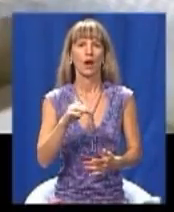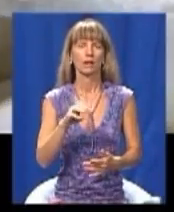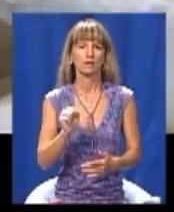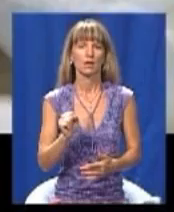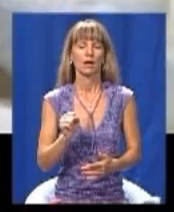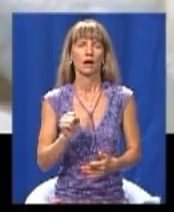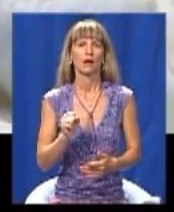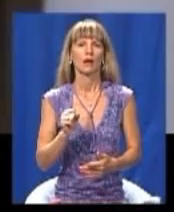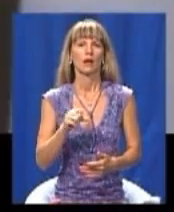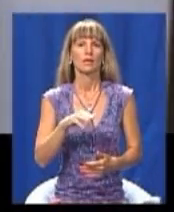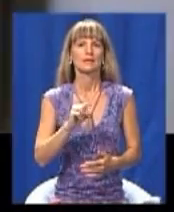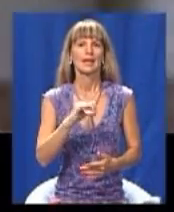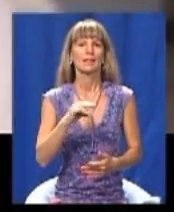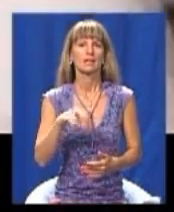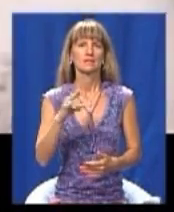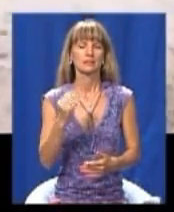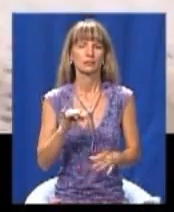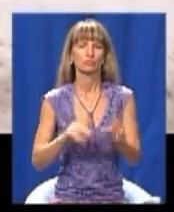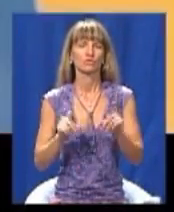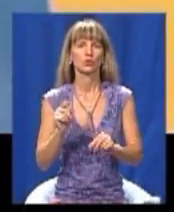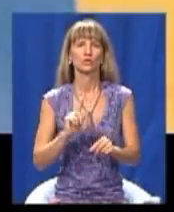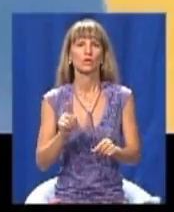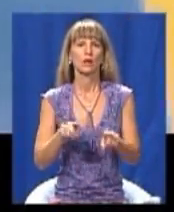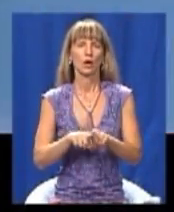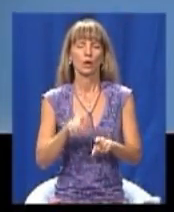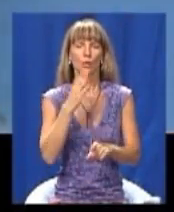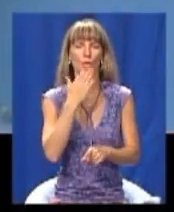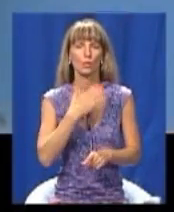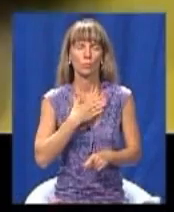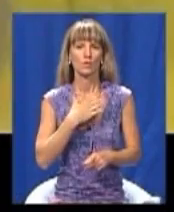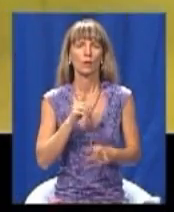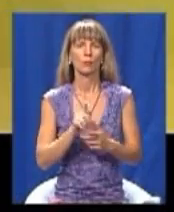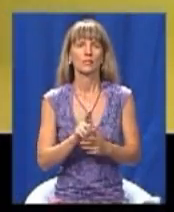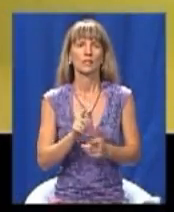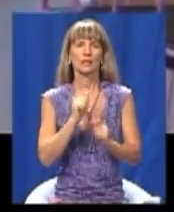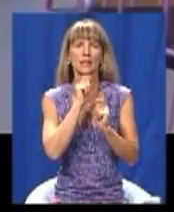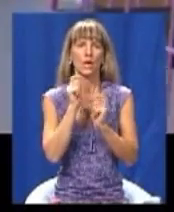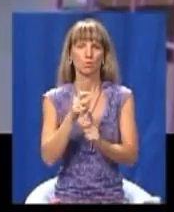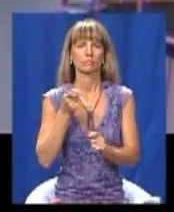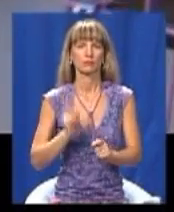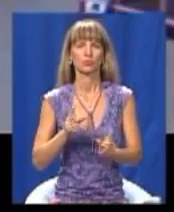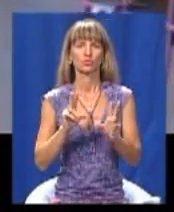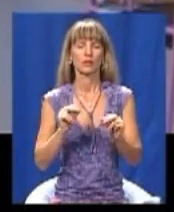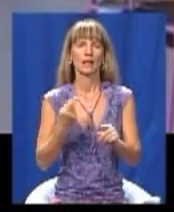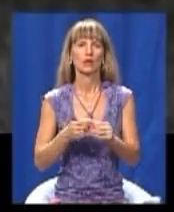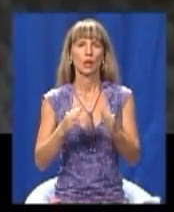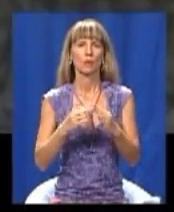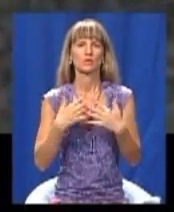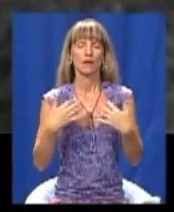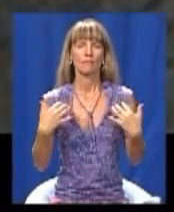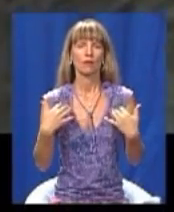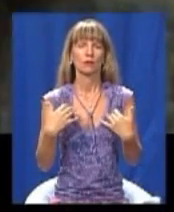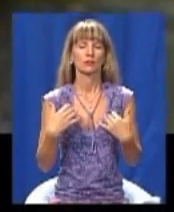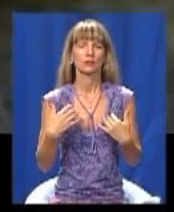Таїландці вважали, що такий домашній улюбленець, крім додаткових турбот, дарує ще справжнє щастя. Ця домашня тваринка не